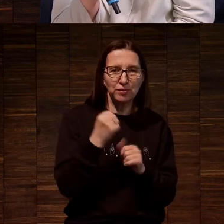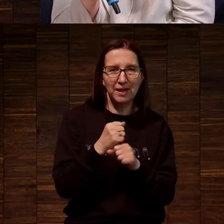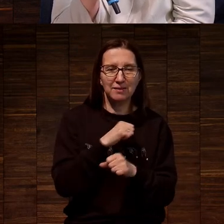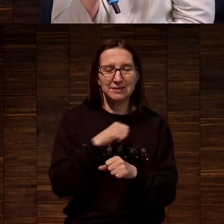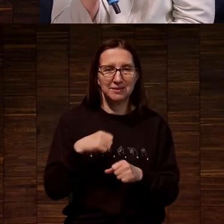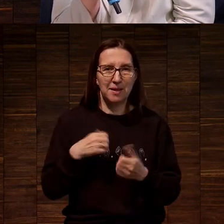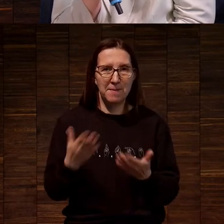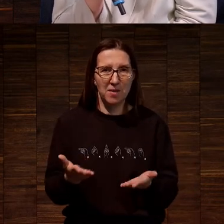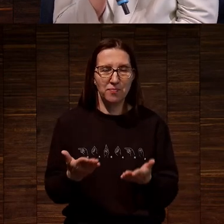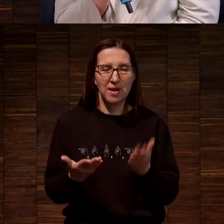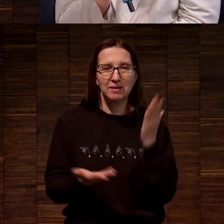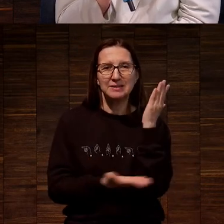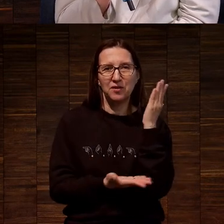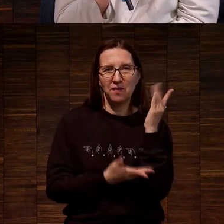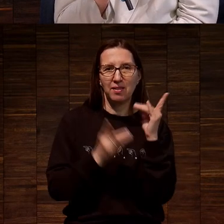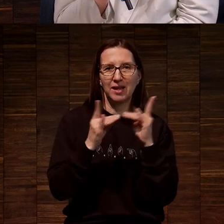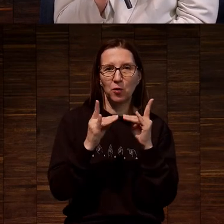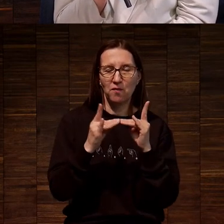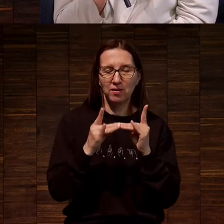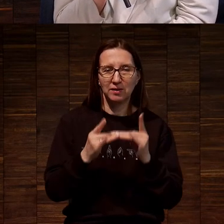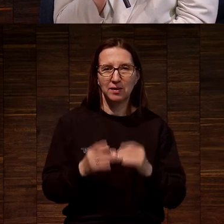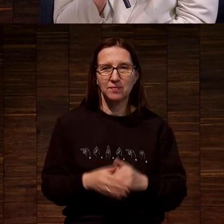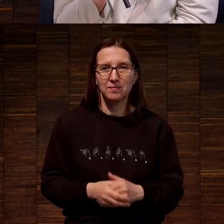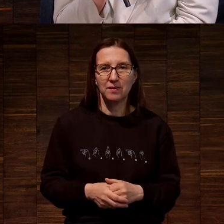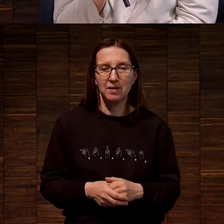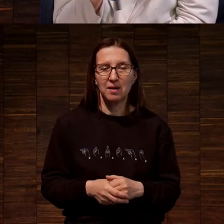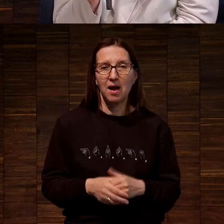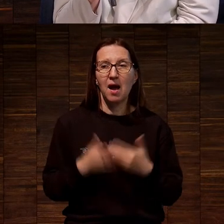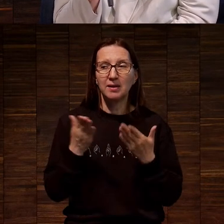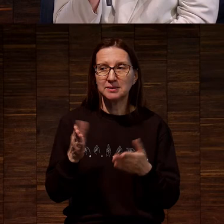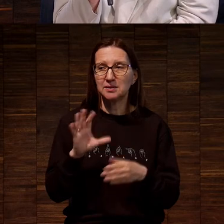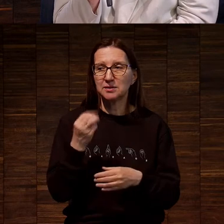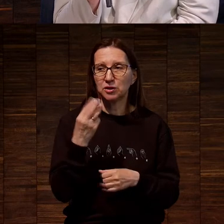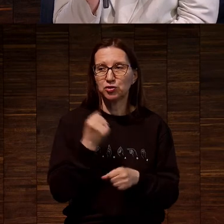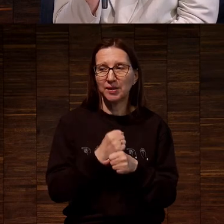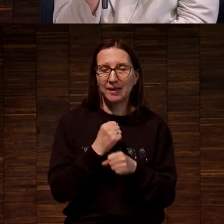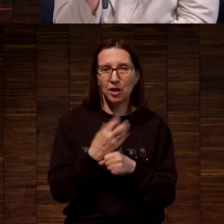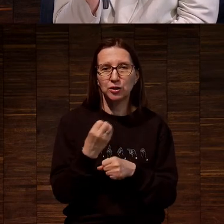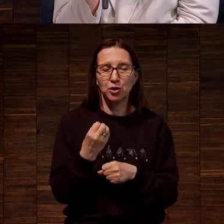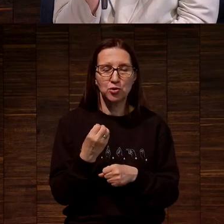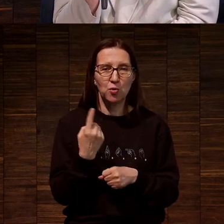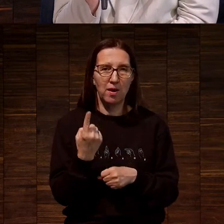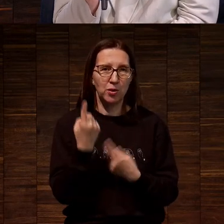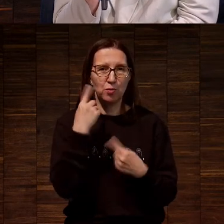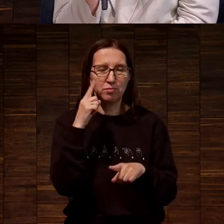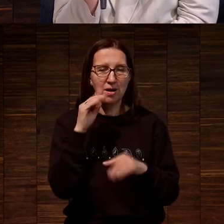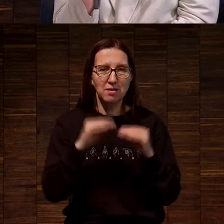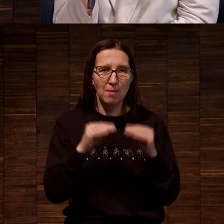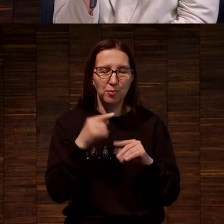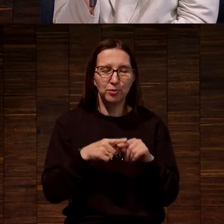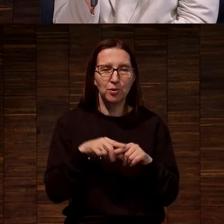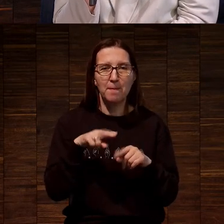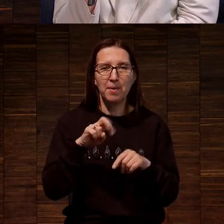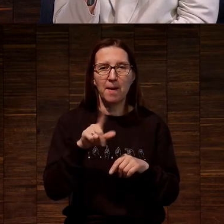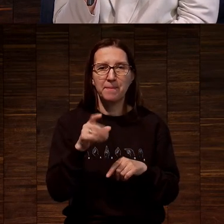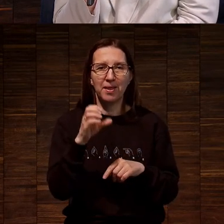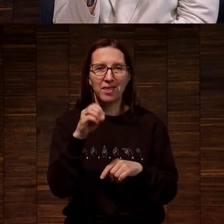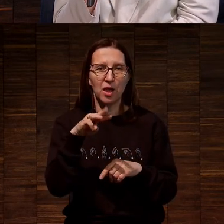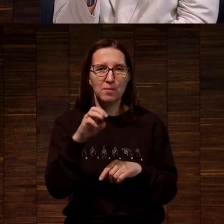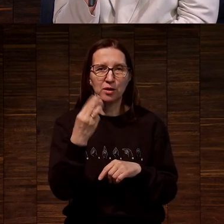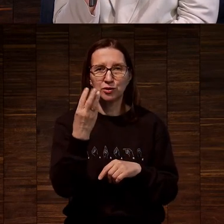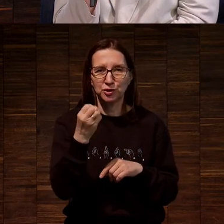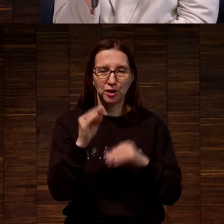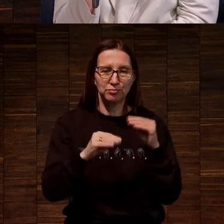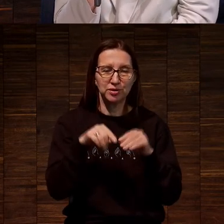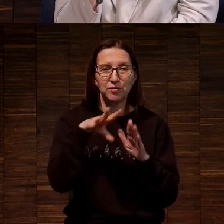такие деревянные кроватки. Вот здесь она делает еще одну работу папье-маше, которая будет